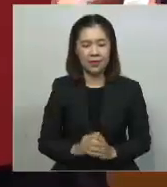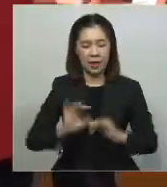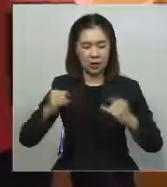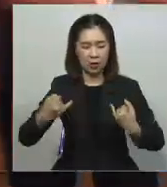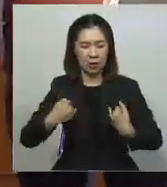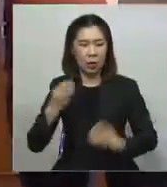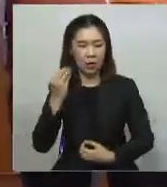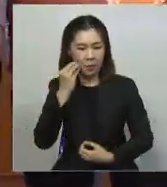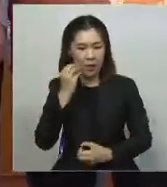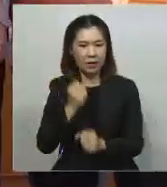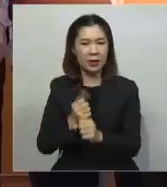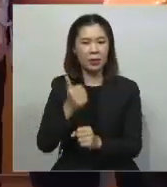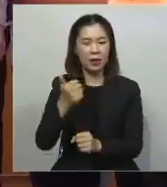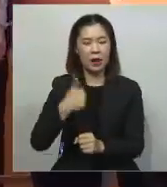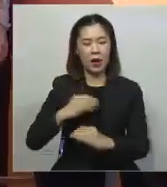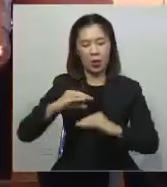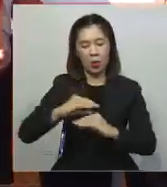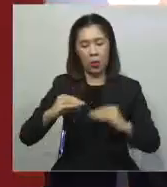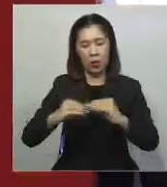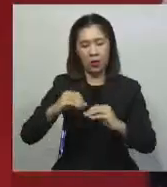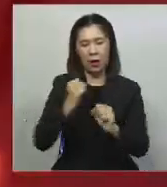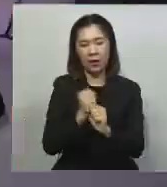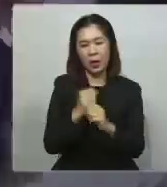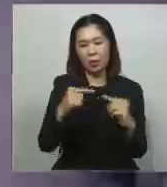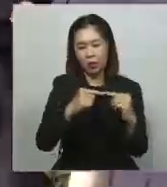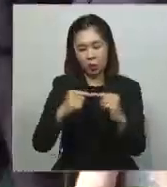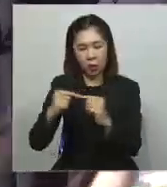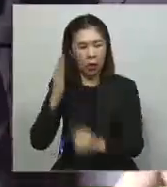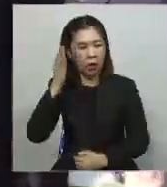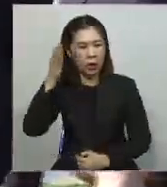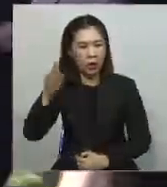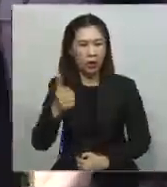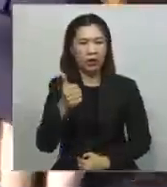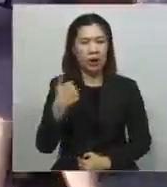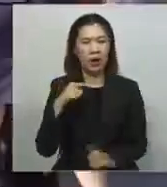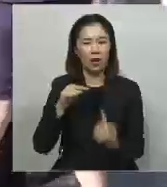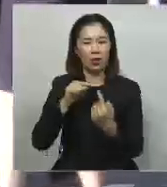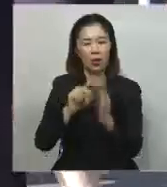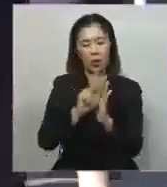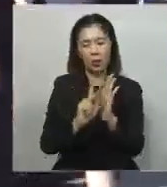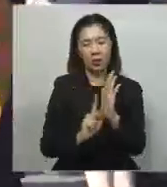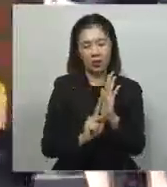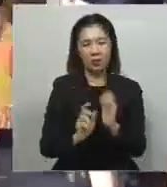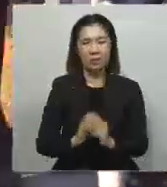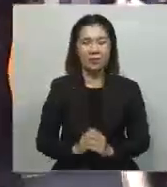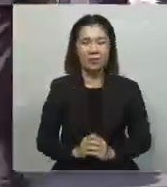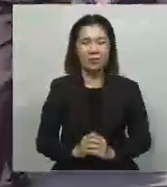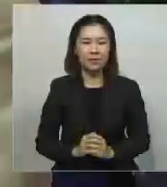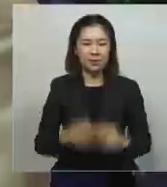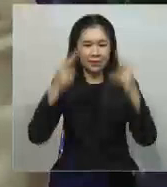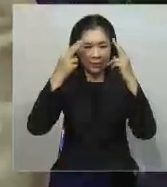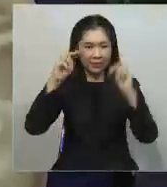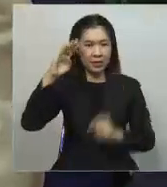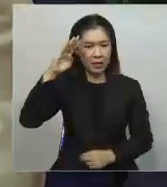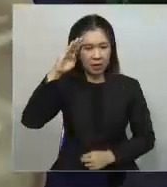ของบ้านได้และพร้อมจะขยายโครงการต่อไปในอนาคตภายใต้กรอบของกฎหมายจากนั้นนายกรัฐมนตรี